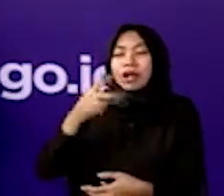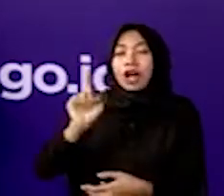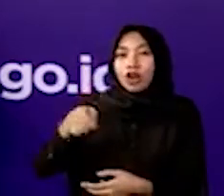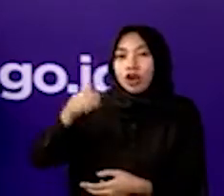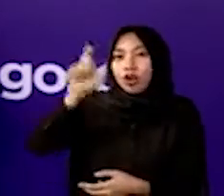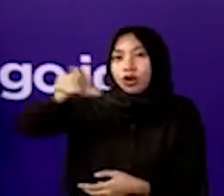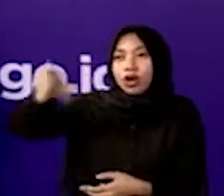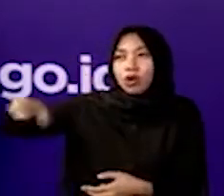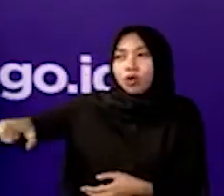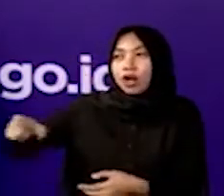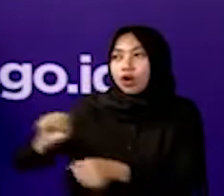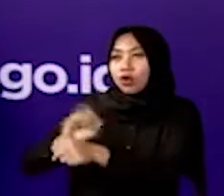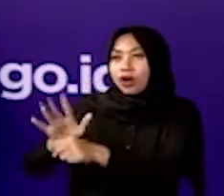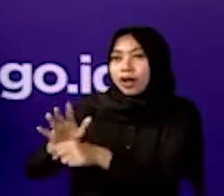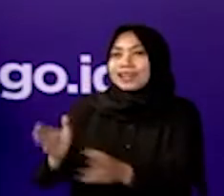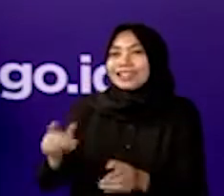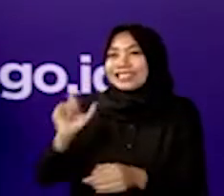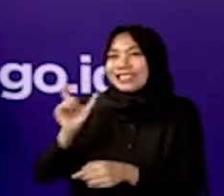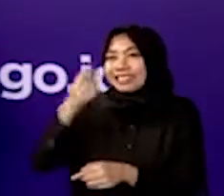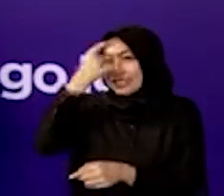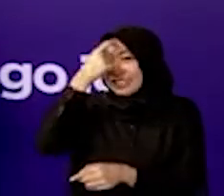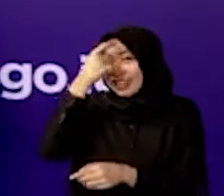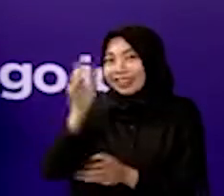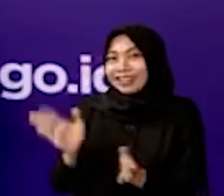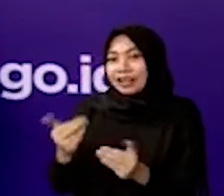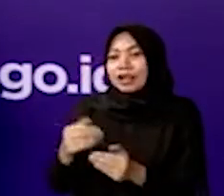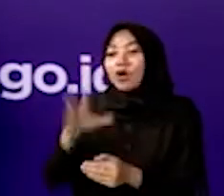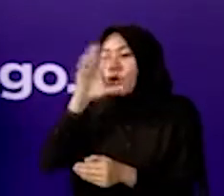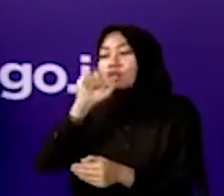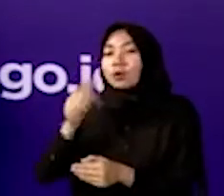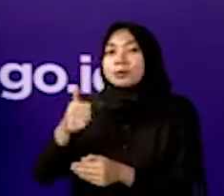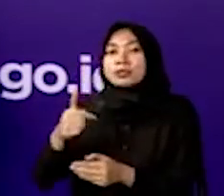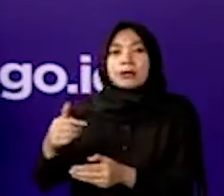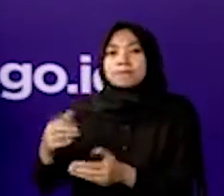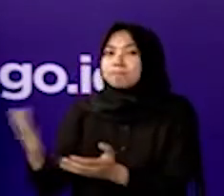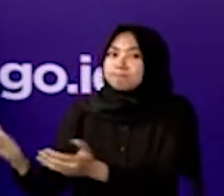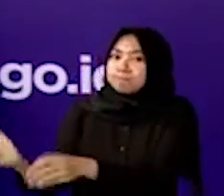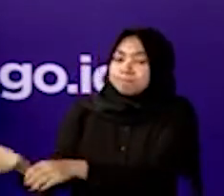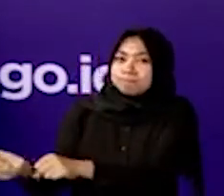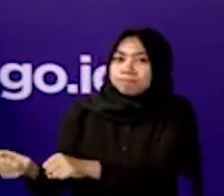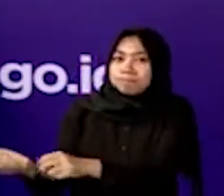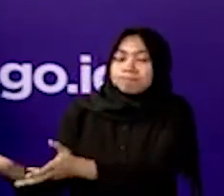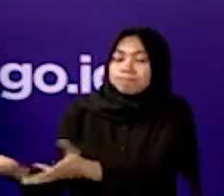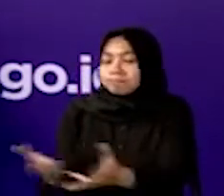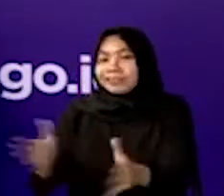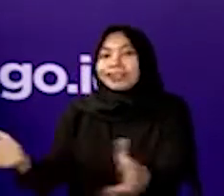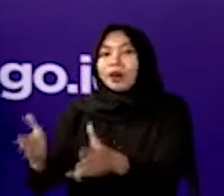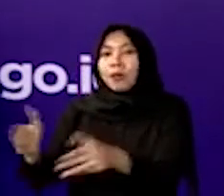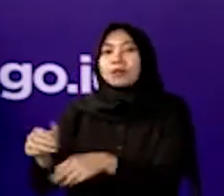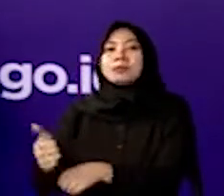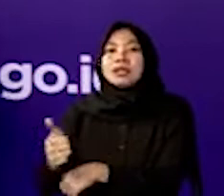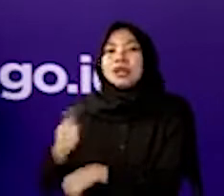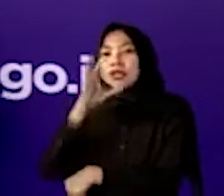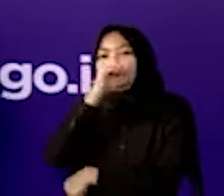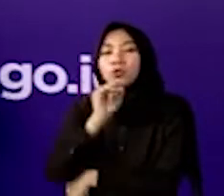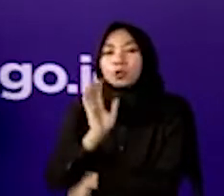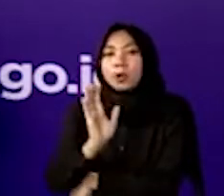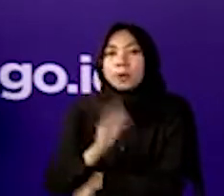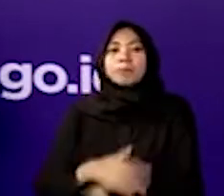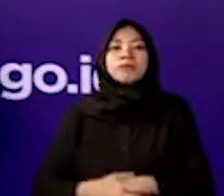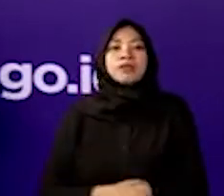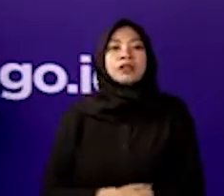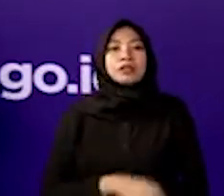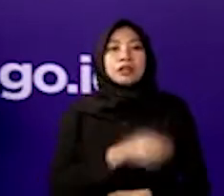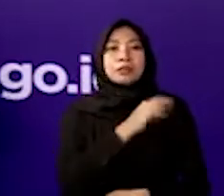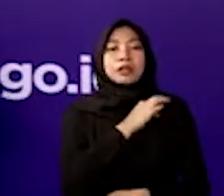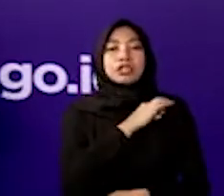ini sudah bisa langsung diketahui sehingga bisa dilakukan langkah-langkah pengobatan yang tepat dan bapak presiden